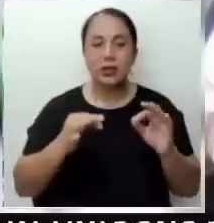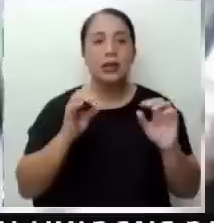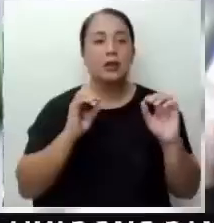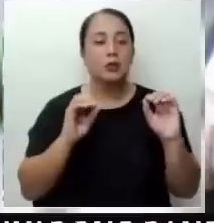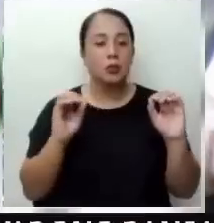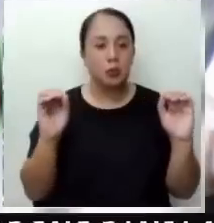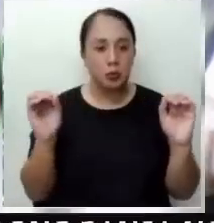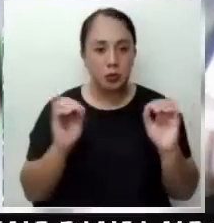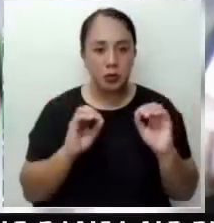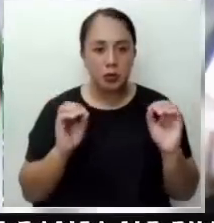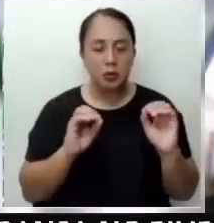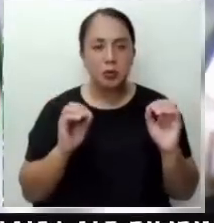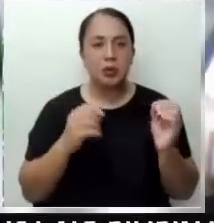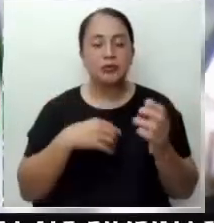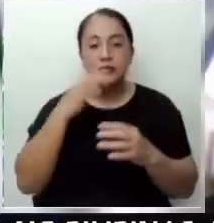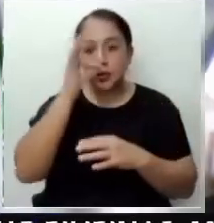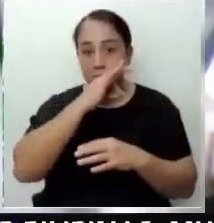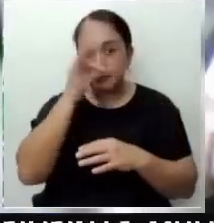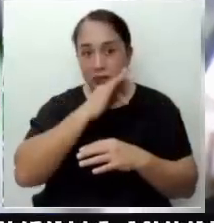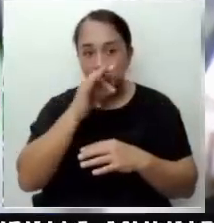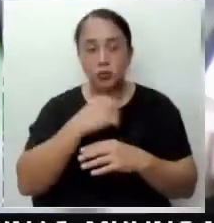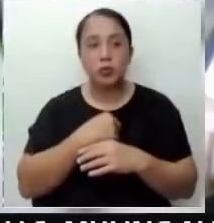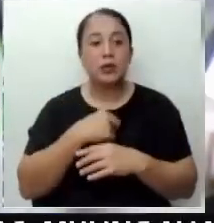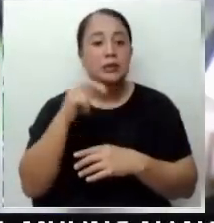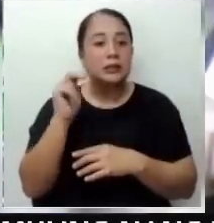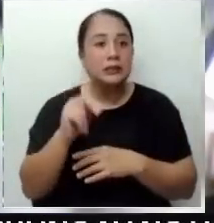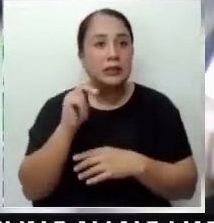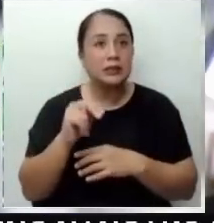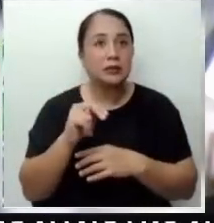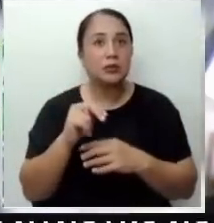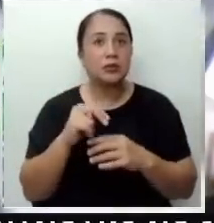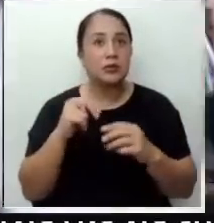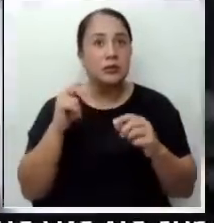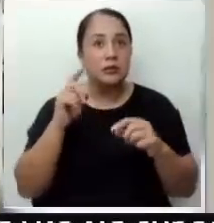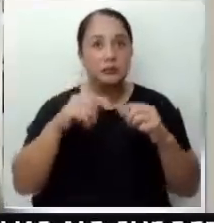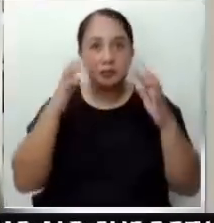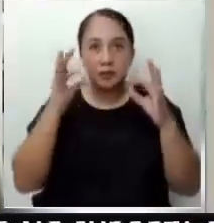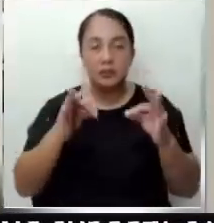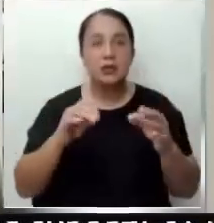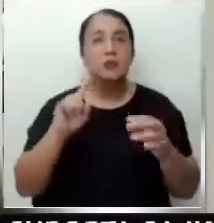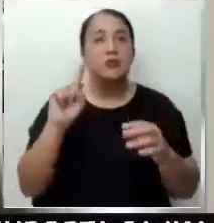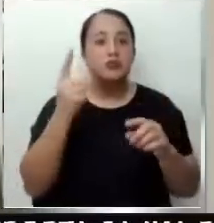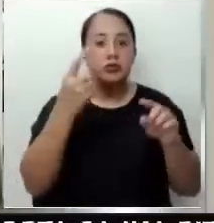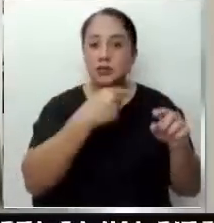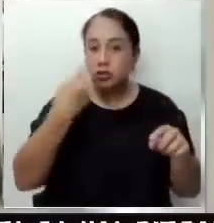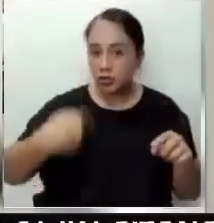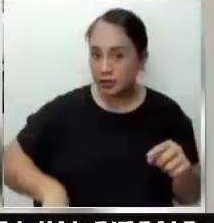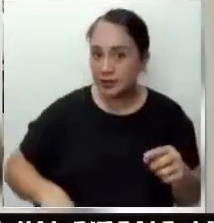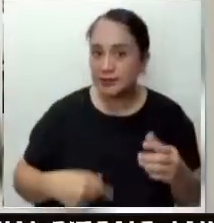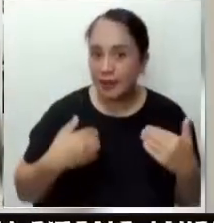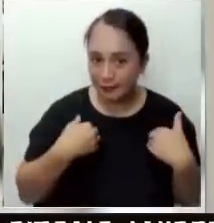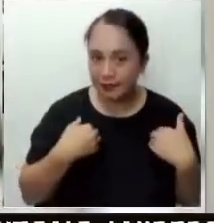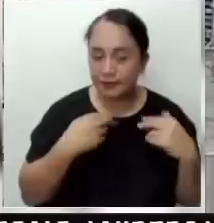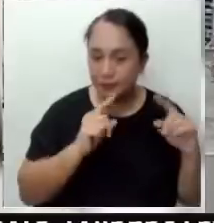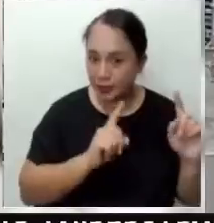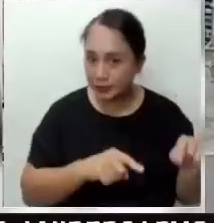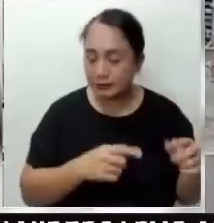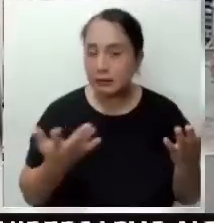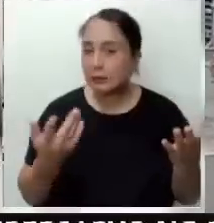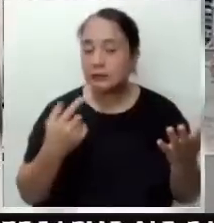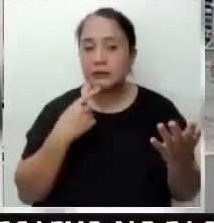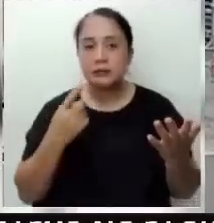The Filipinos, when it needs to, they can make decisions without the Chinese. Git ng NGCP, kahit Supreme Court